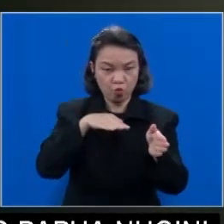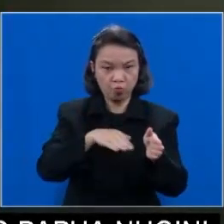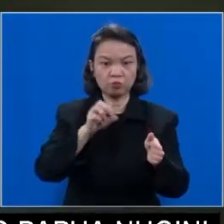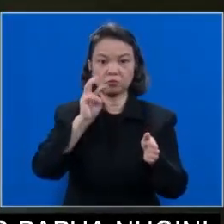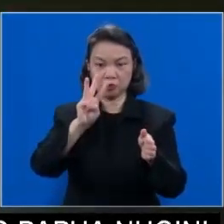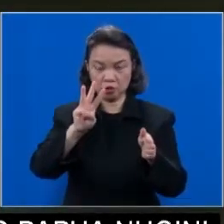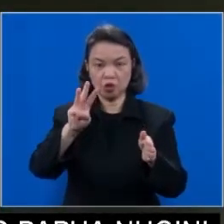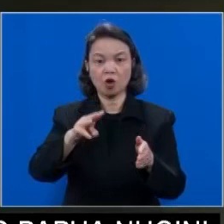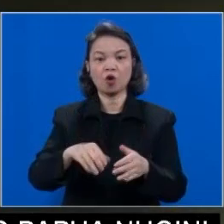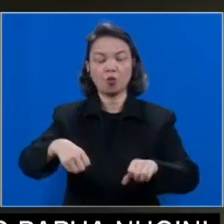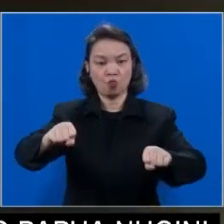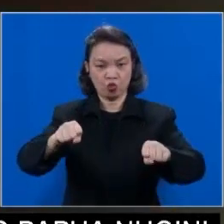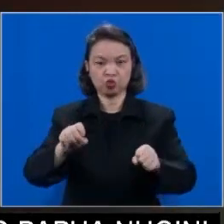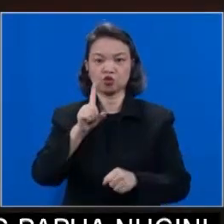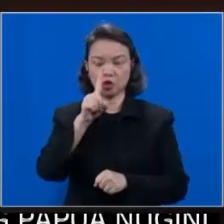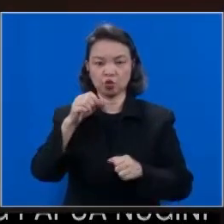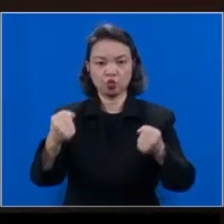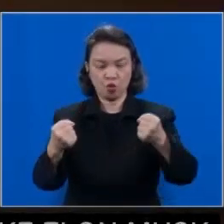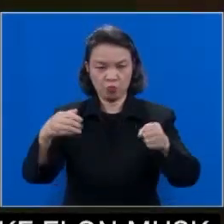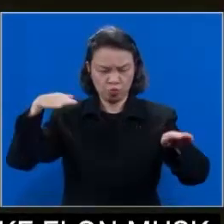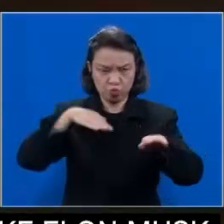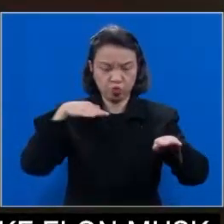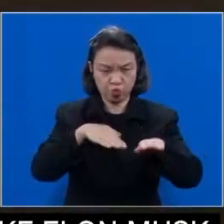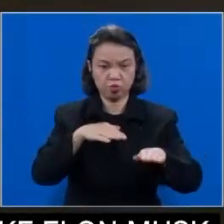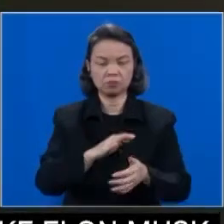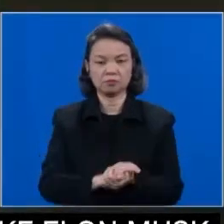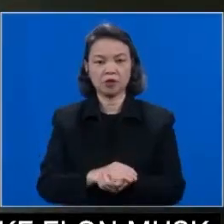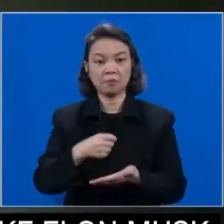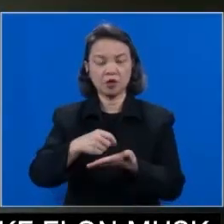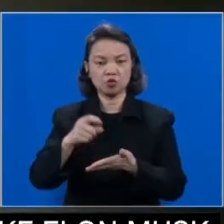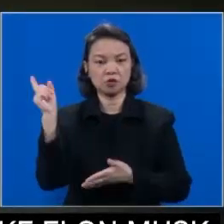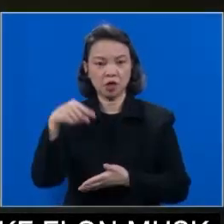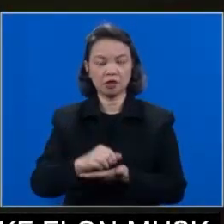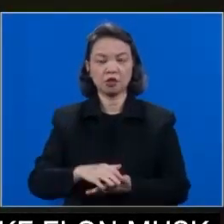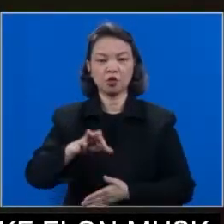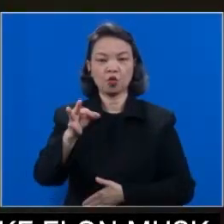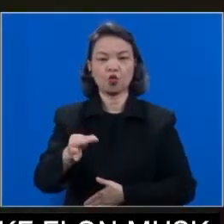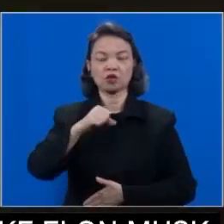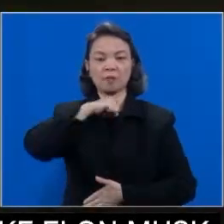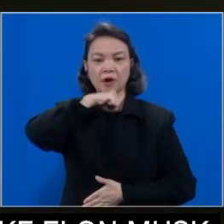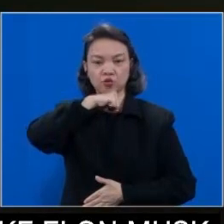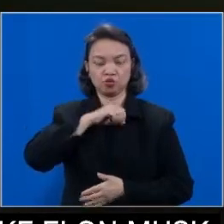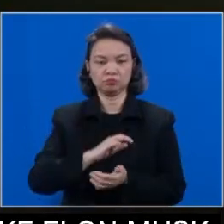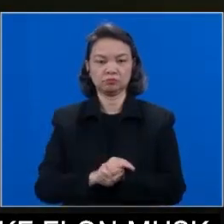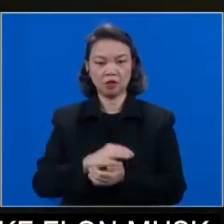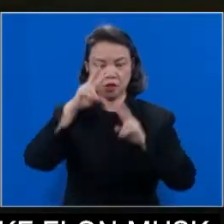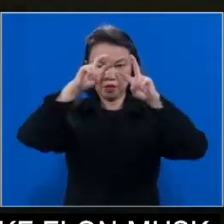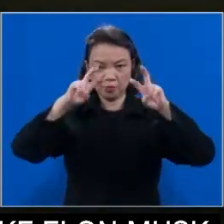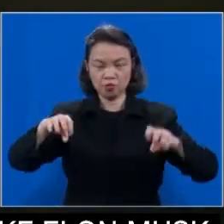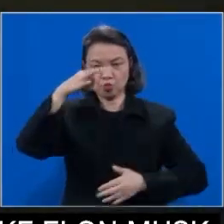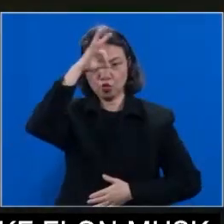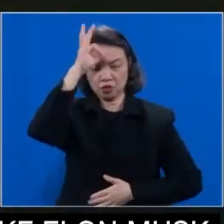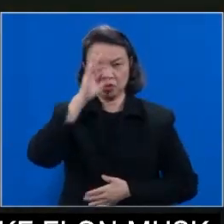lain pengemudi dan penumpang mobil yang diketahui adalah mahasiswa asal kota Batu diperiksa di unit Lakalantas Polresta Malang